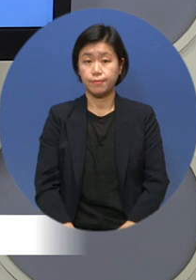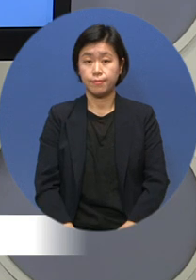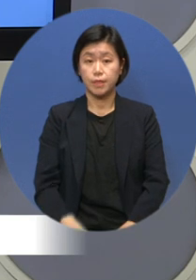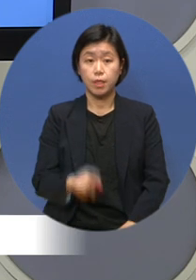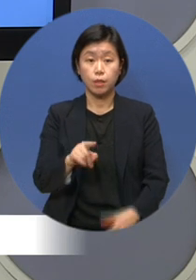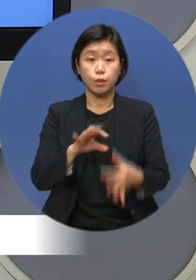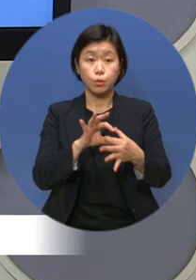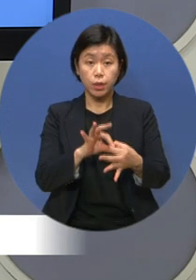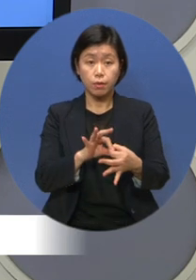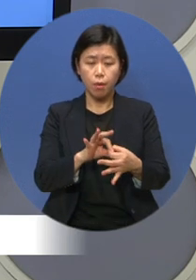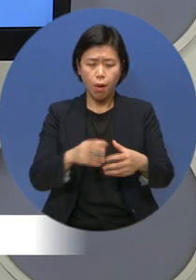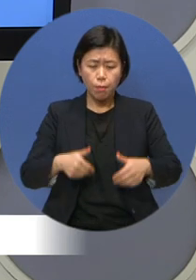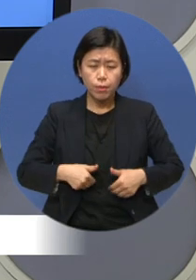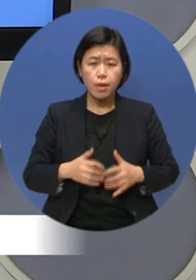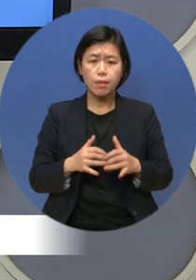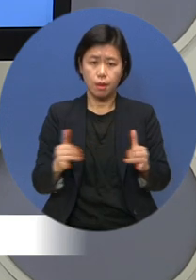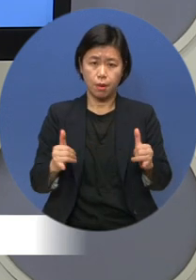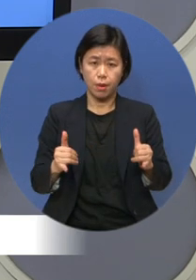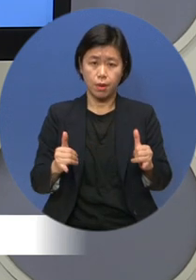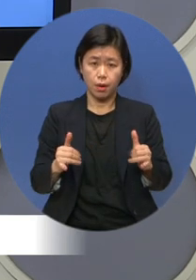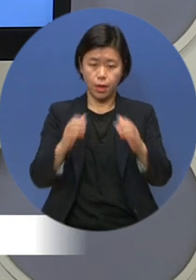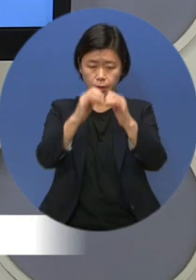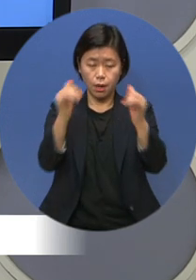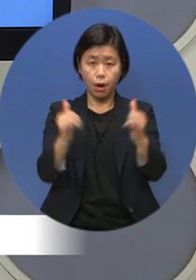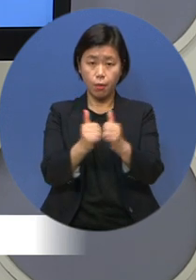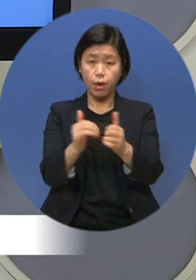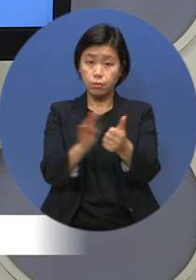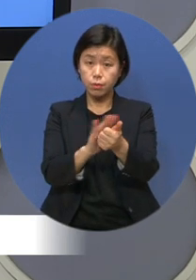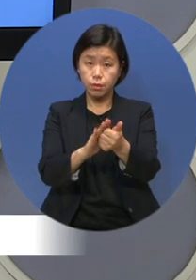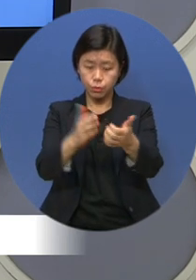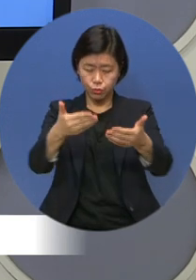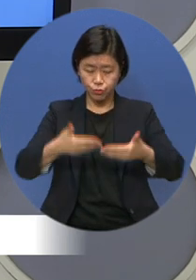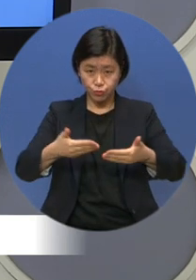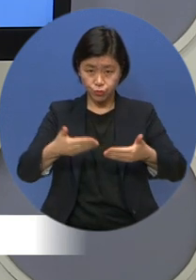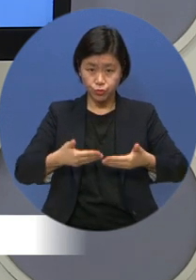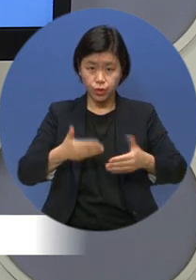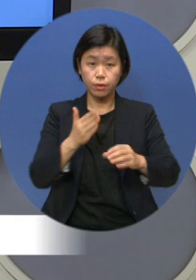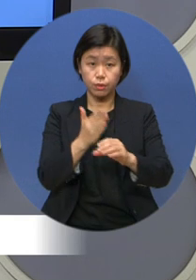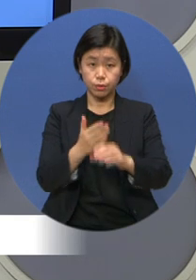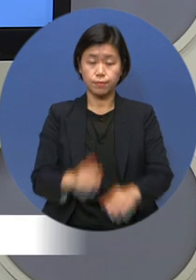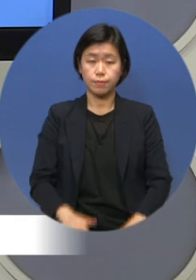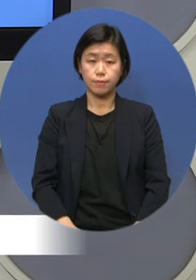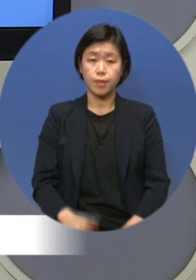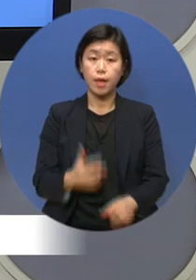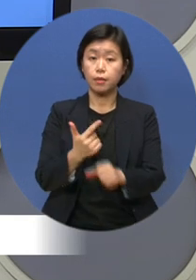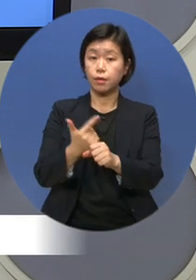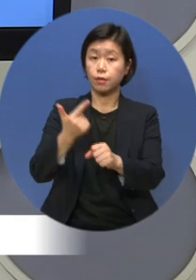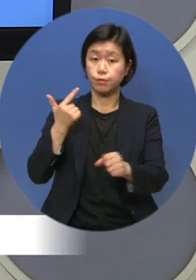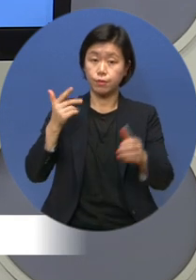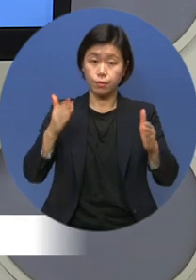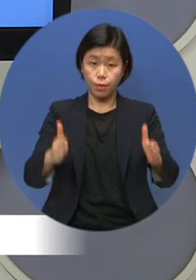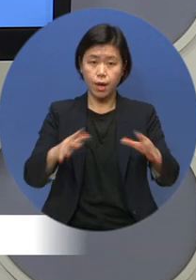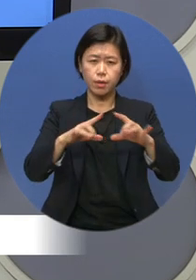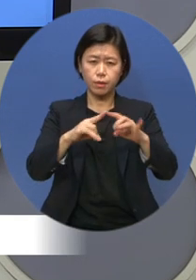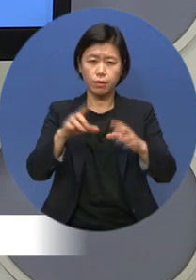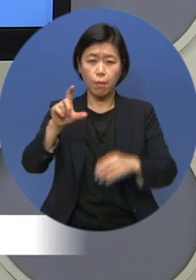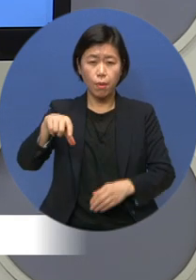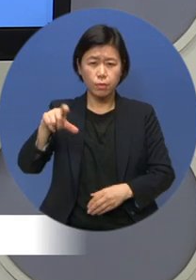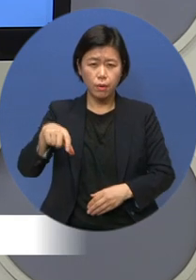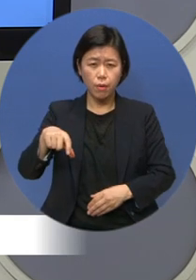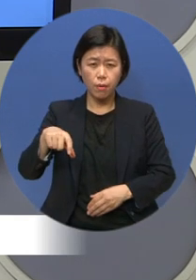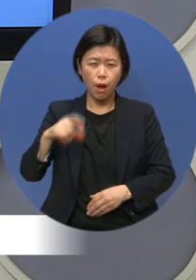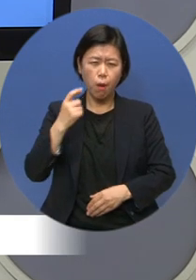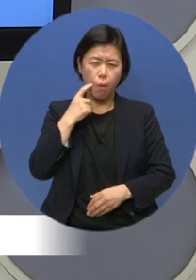수요자에게 필요한 사회서비스를 필요해 밖에 제공하고 있는데요 지난 6년간 전자바우처 부정 수급